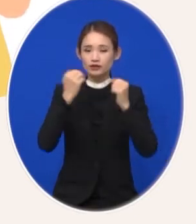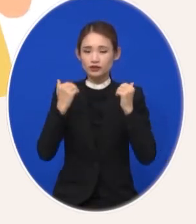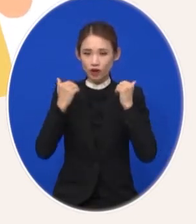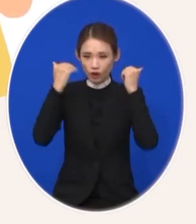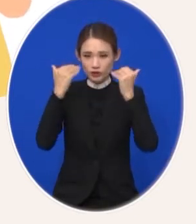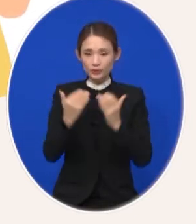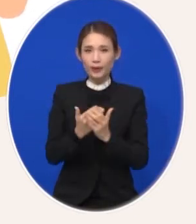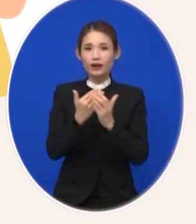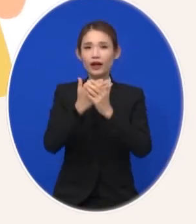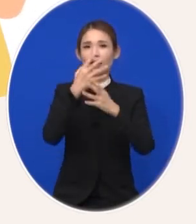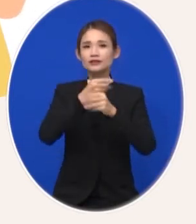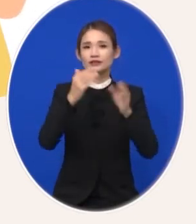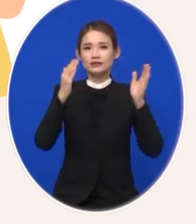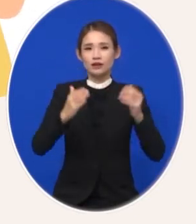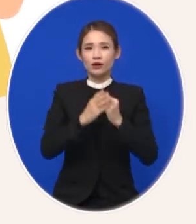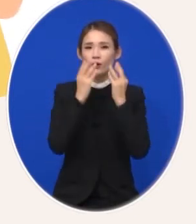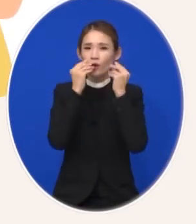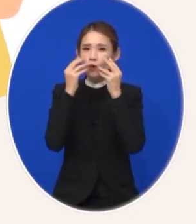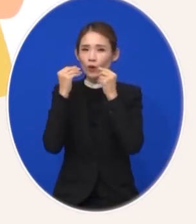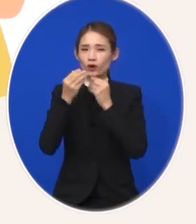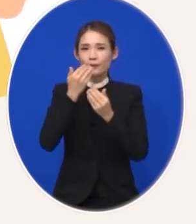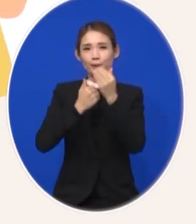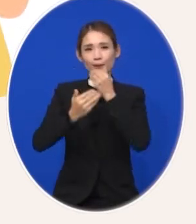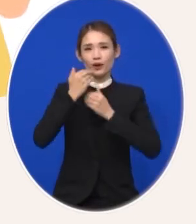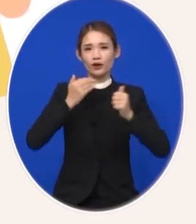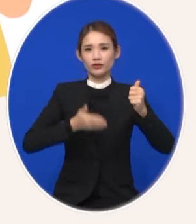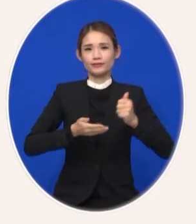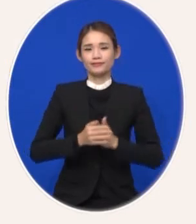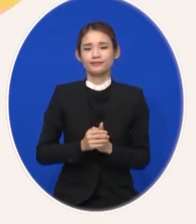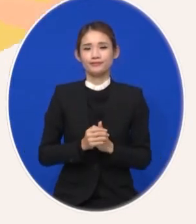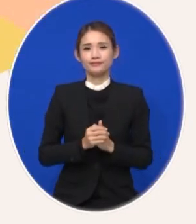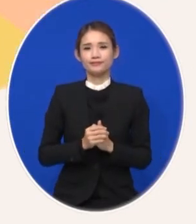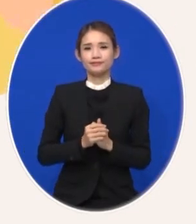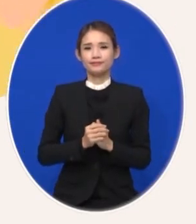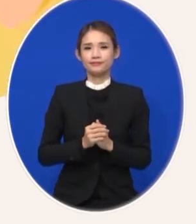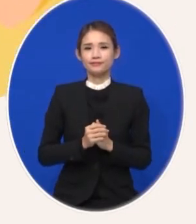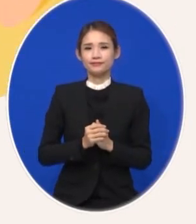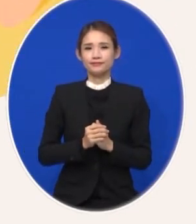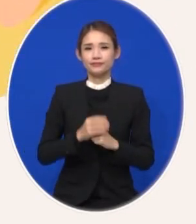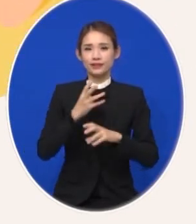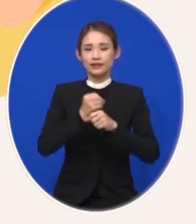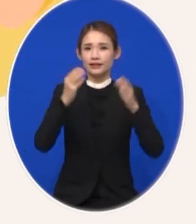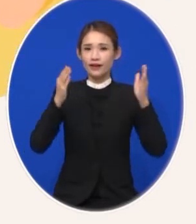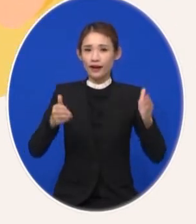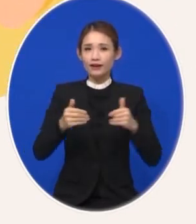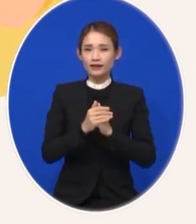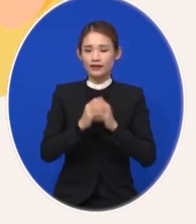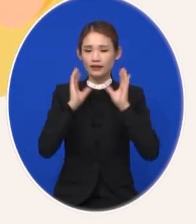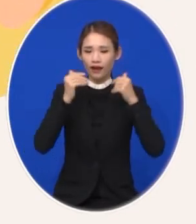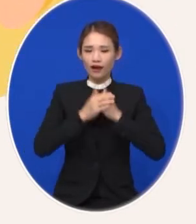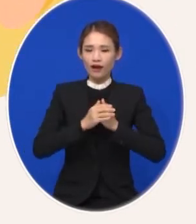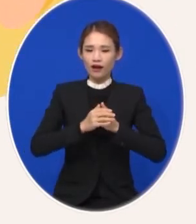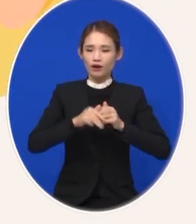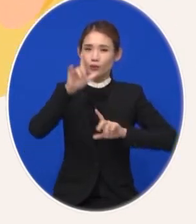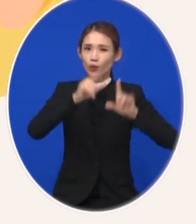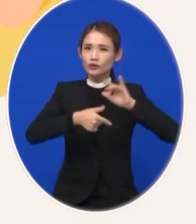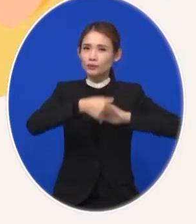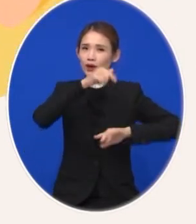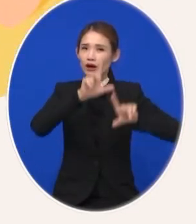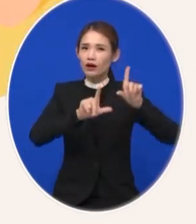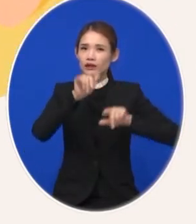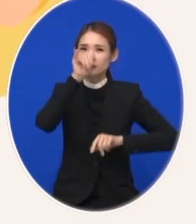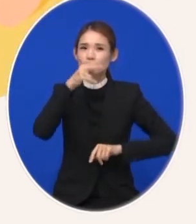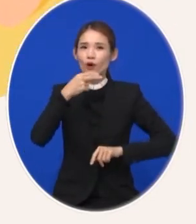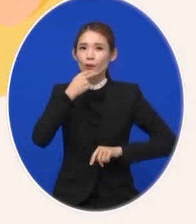성장과 성숙을 하는 시기로 고른 영양 섭취가 필요합니다. 이 시기에는 태아의 기형을 초음파